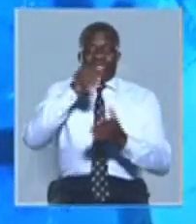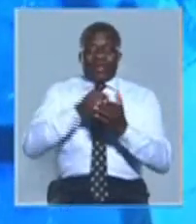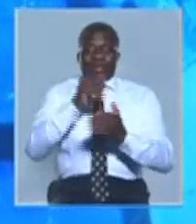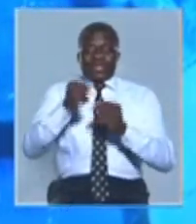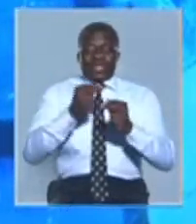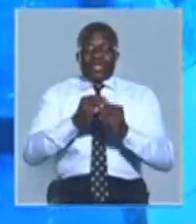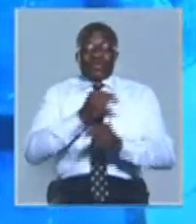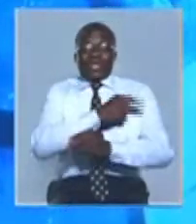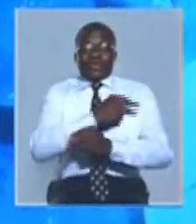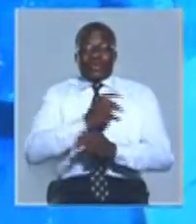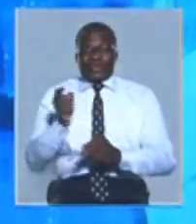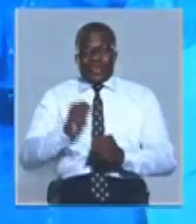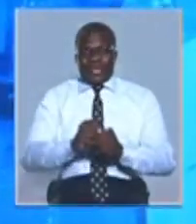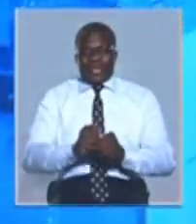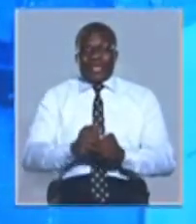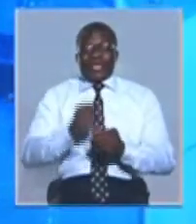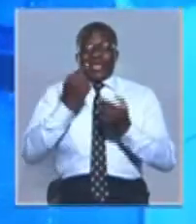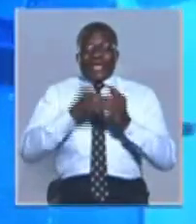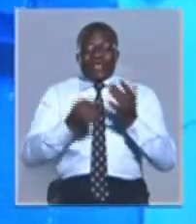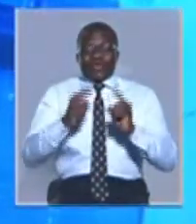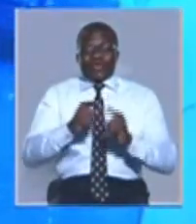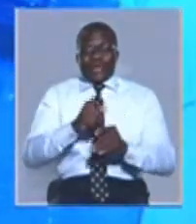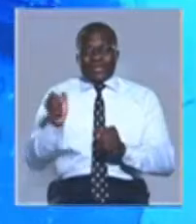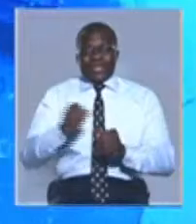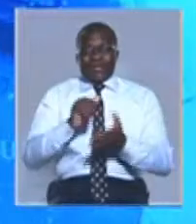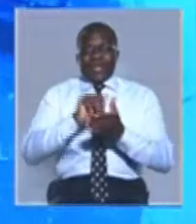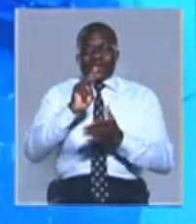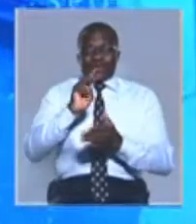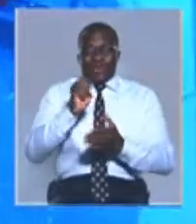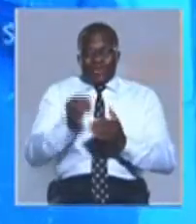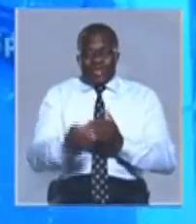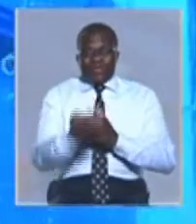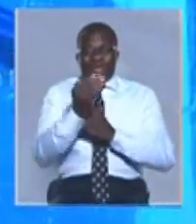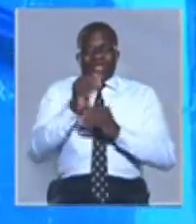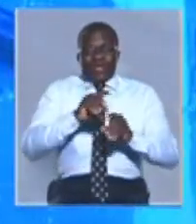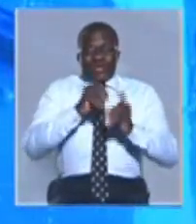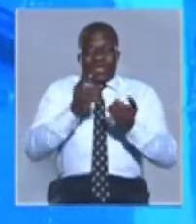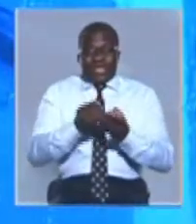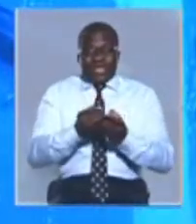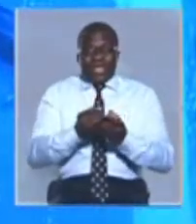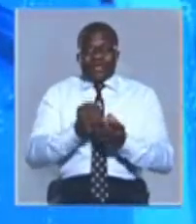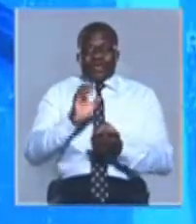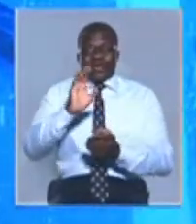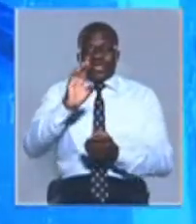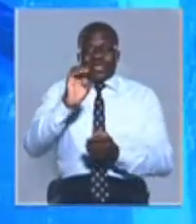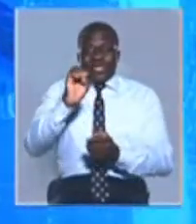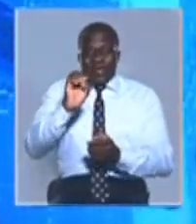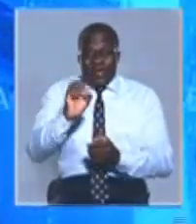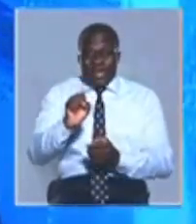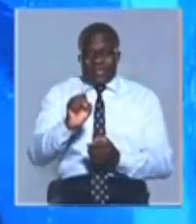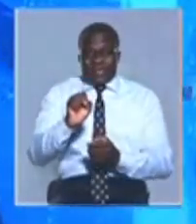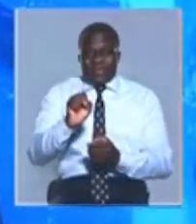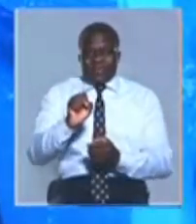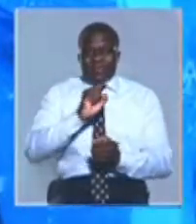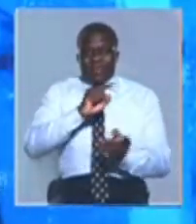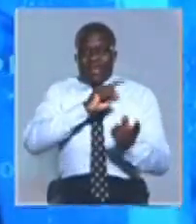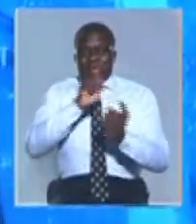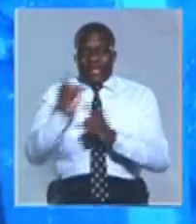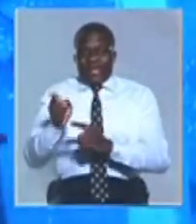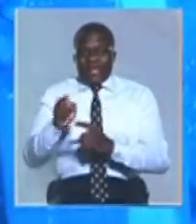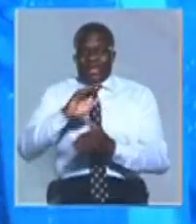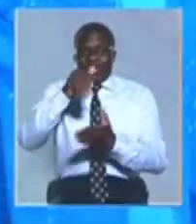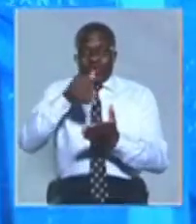hospitalier universitaire Hubert Koutoukoumaga. Ce mercredi matin, une délégation du Conseil économique et social était